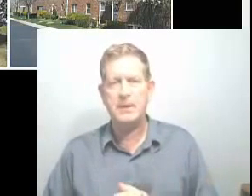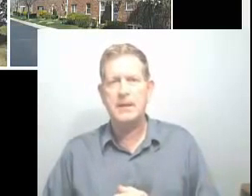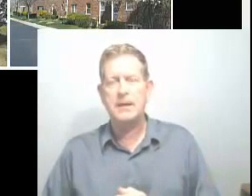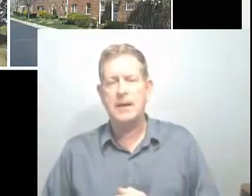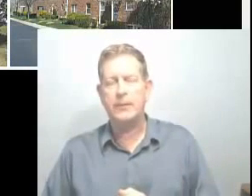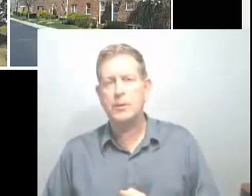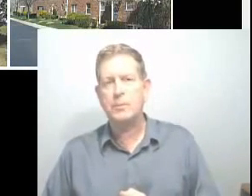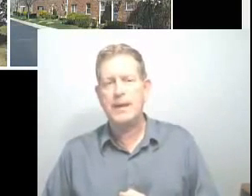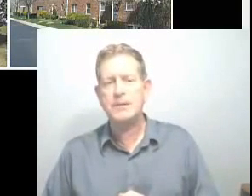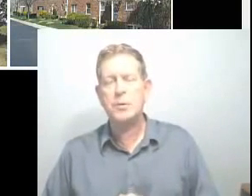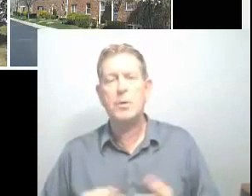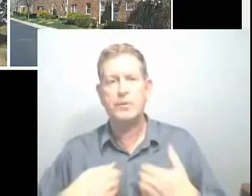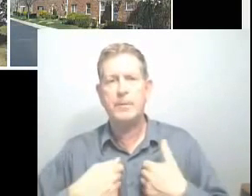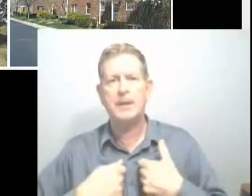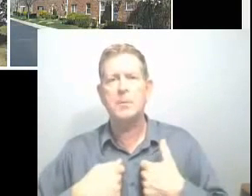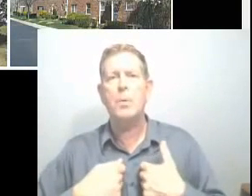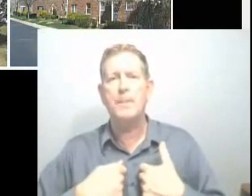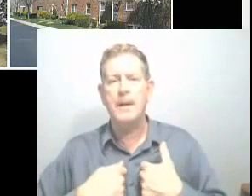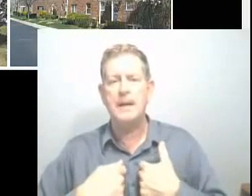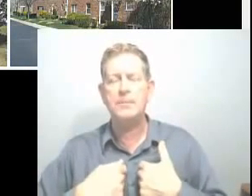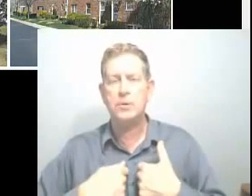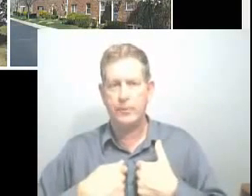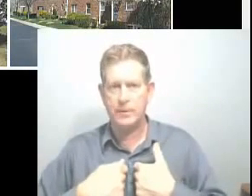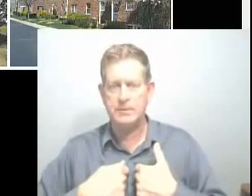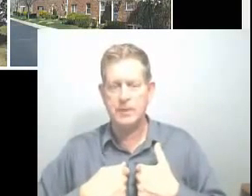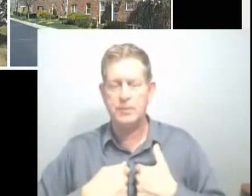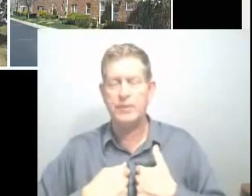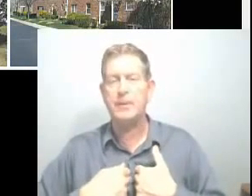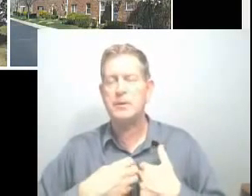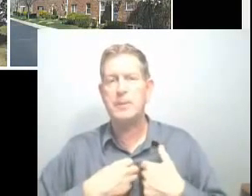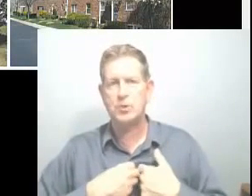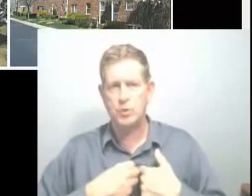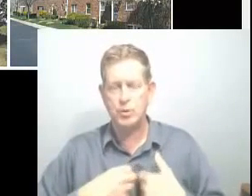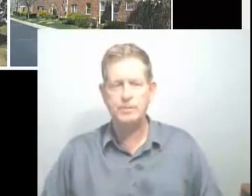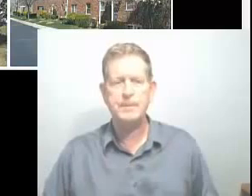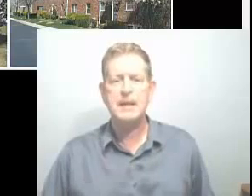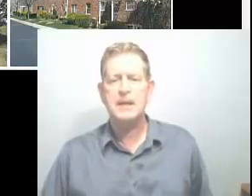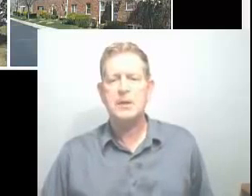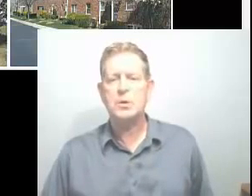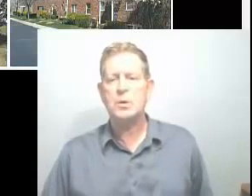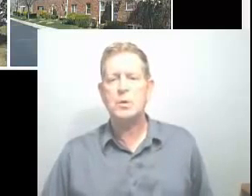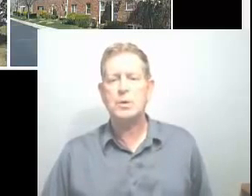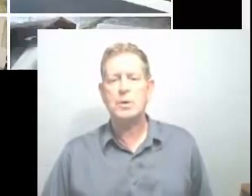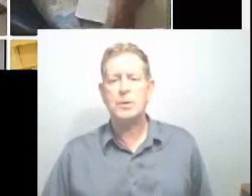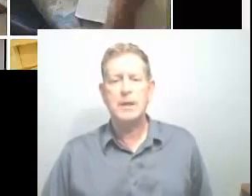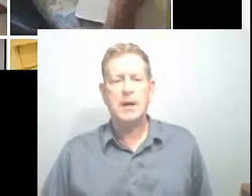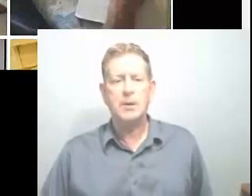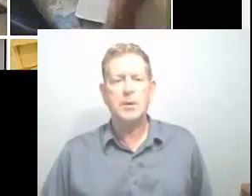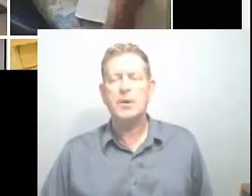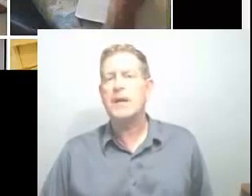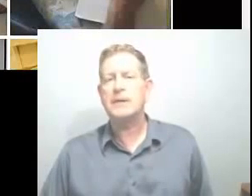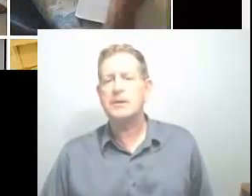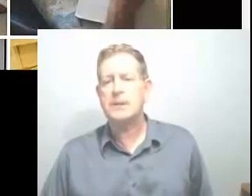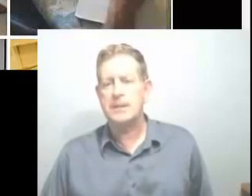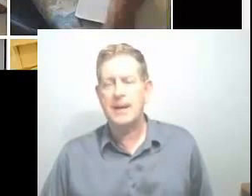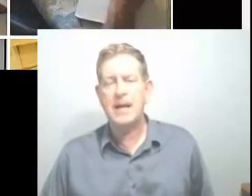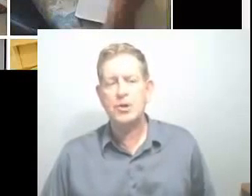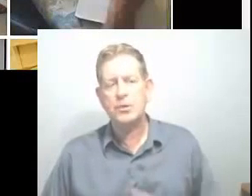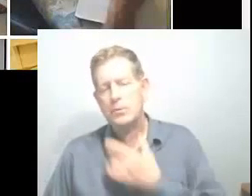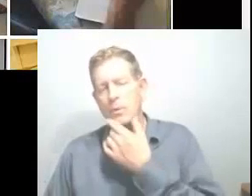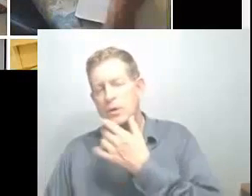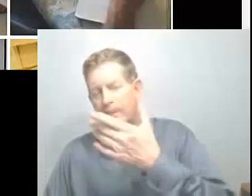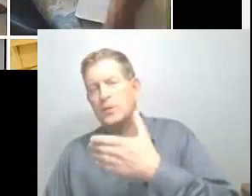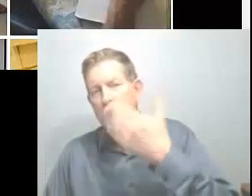je vais le faire à votre place. Donc, moi, je vais parler de moi-même. Je vais commencer par je. Donc, en regardant